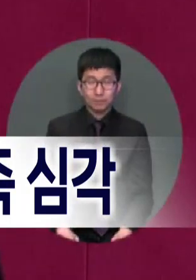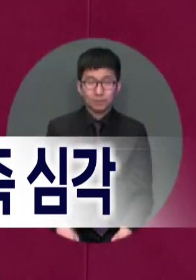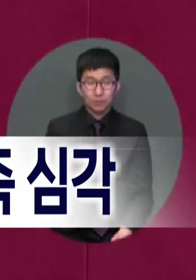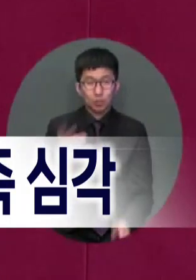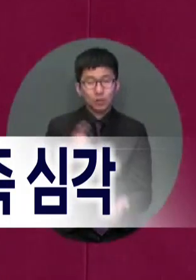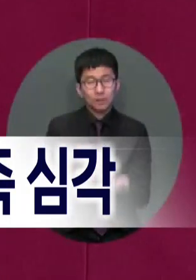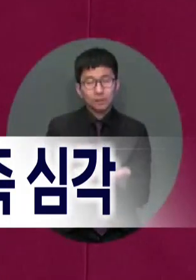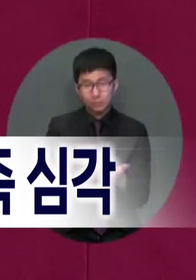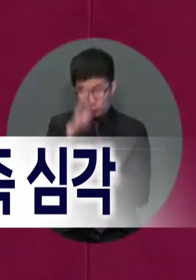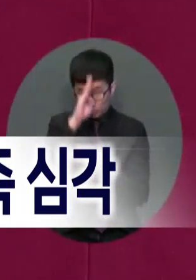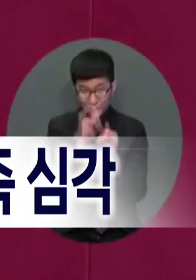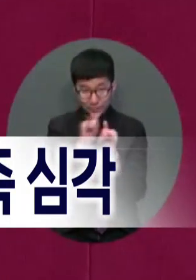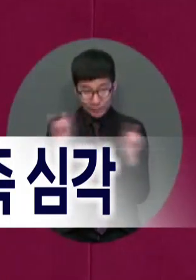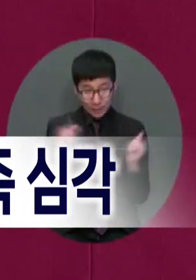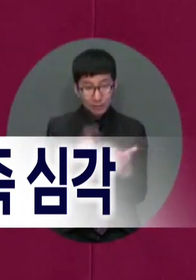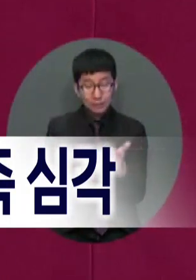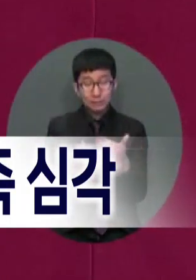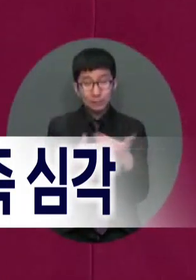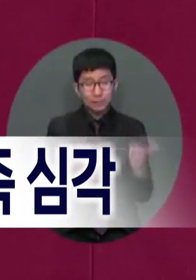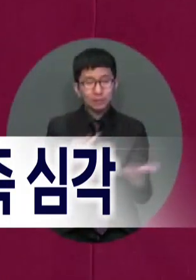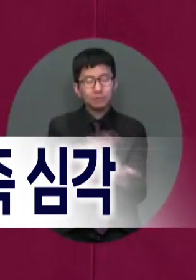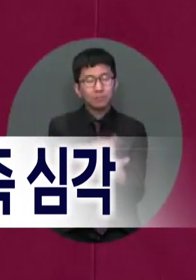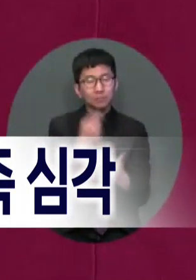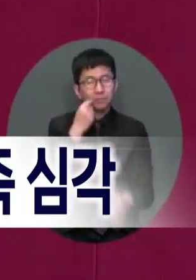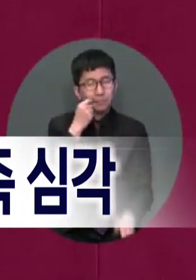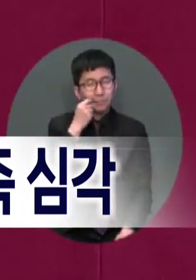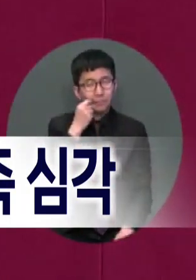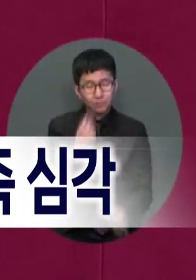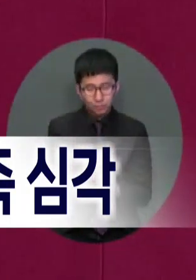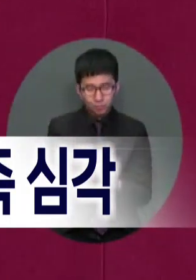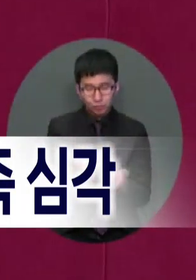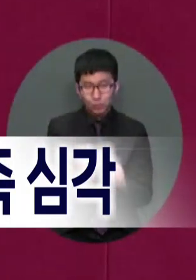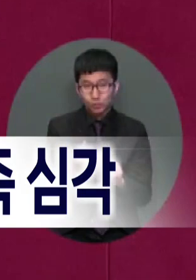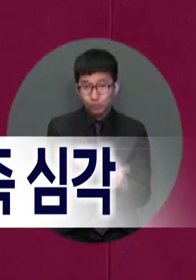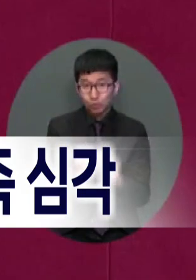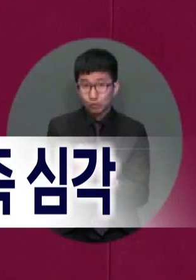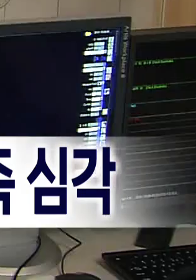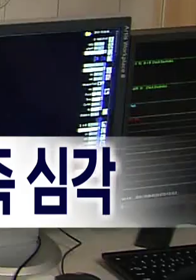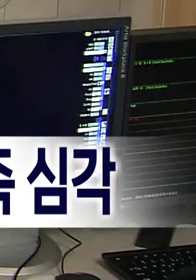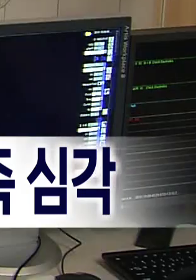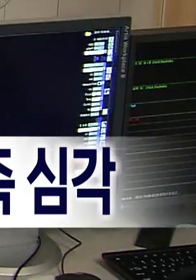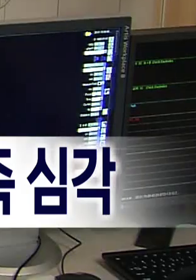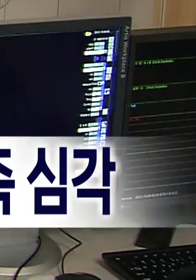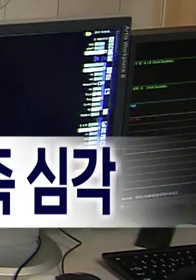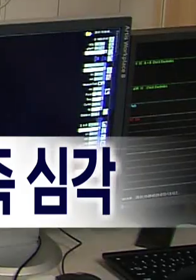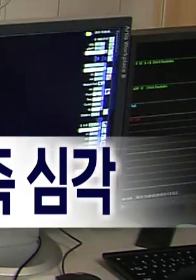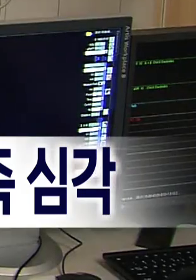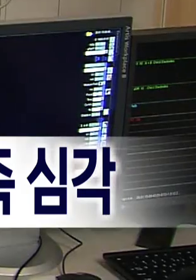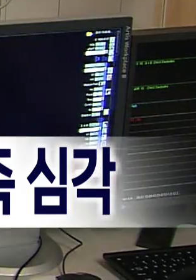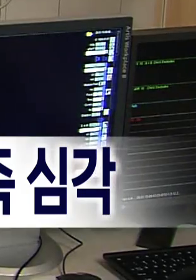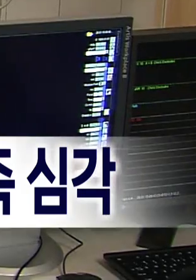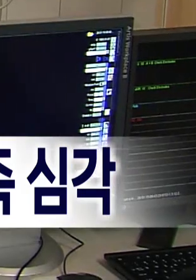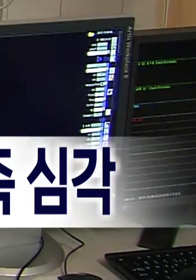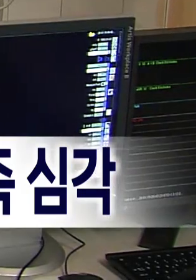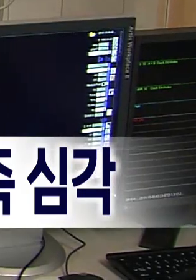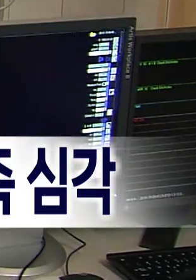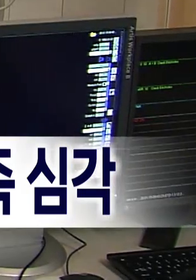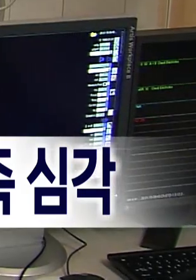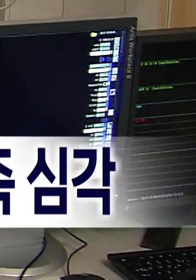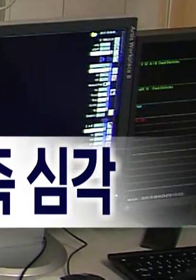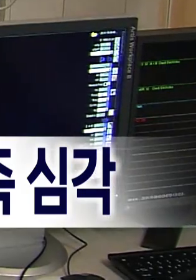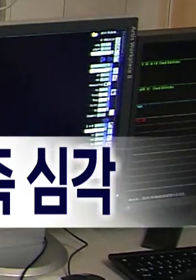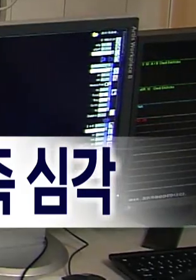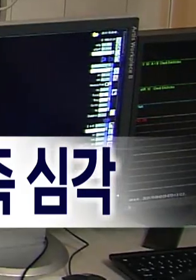김원희 의원은 올해 전국에 배치된 심뇌혈관 전공의가 수도권에 60% 배치됐으며, 전남과 전북